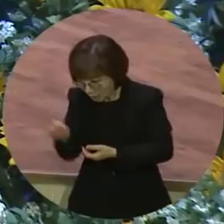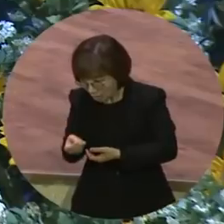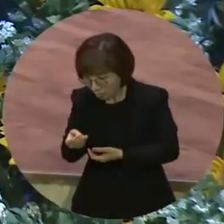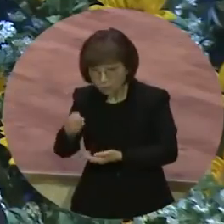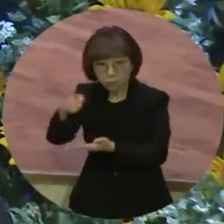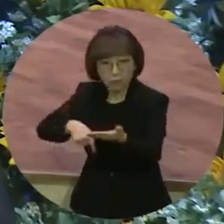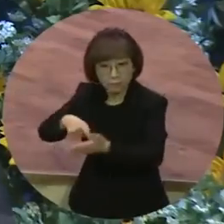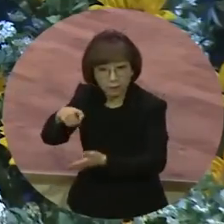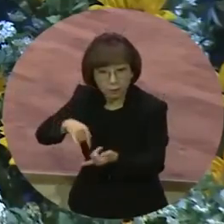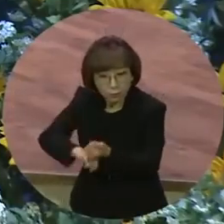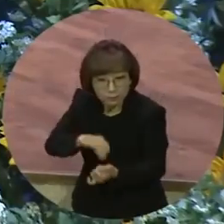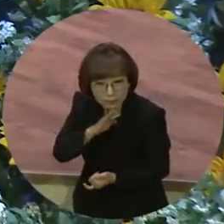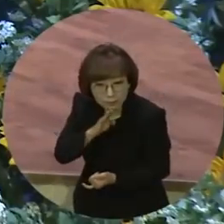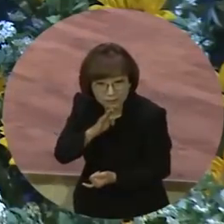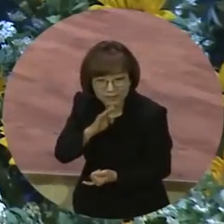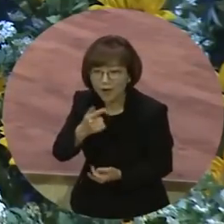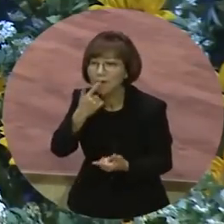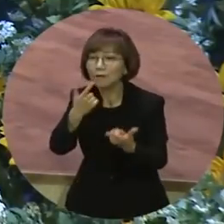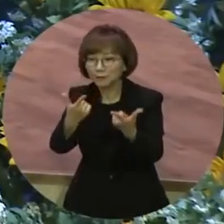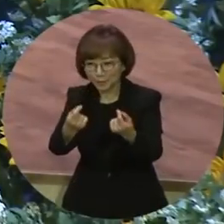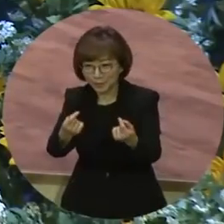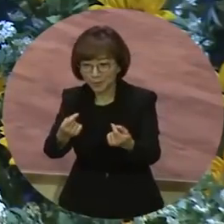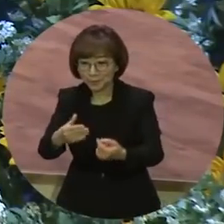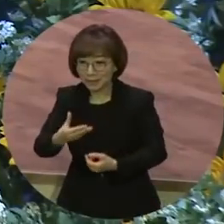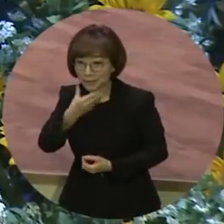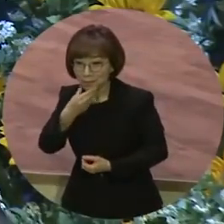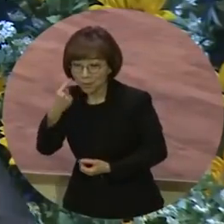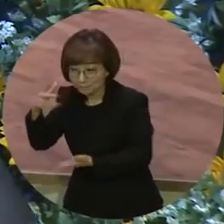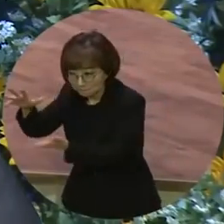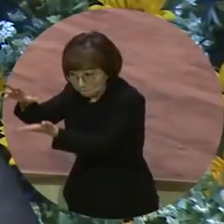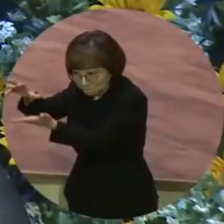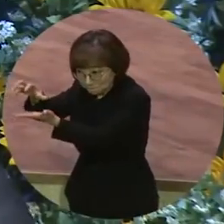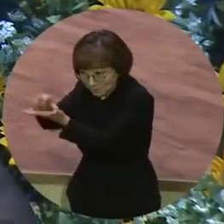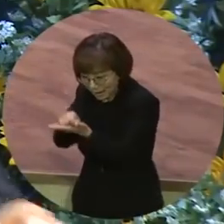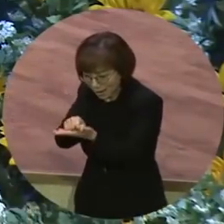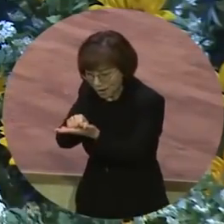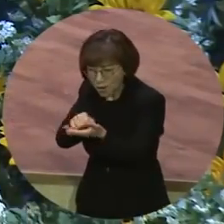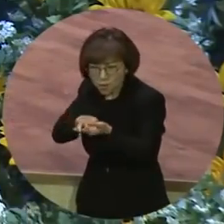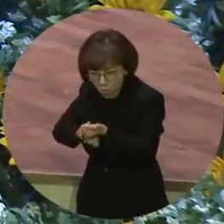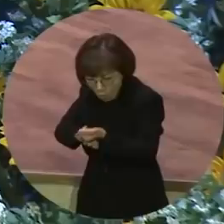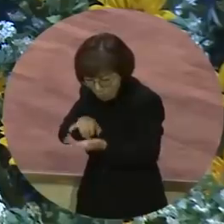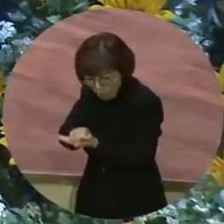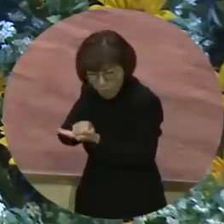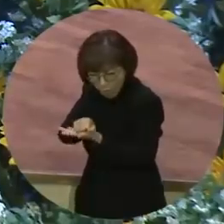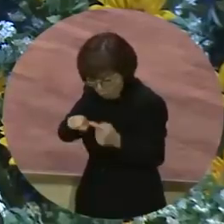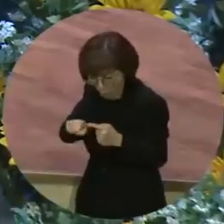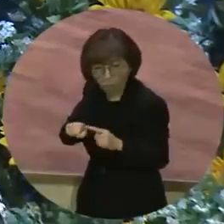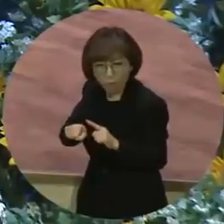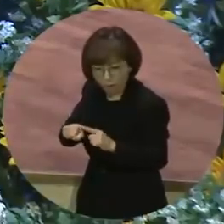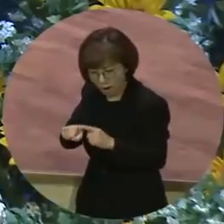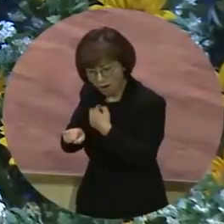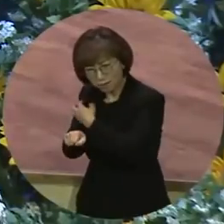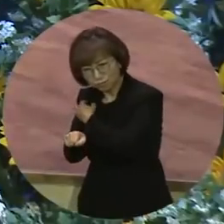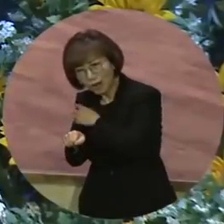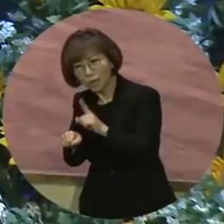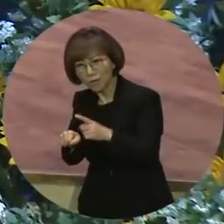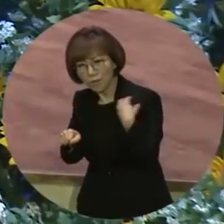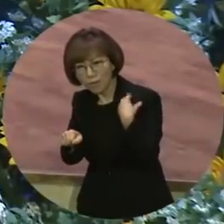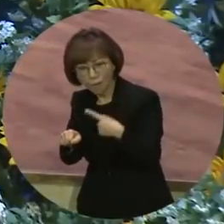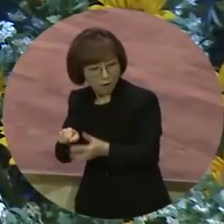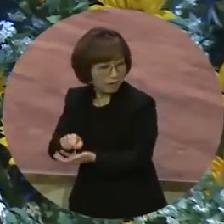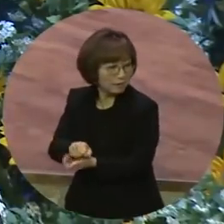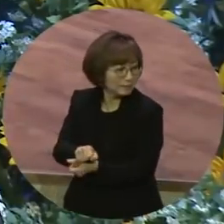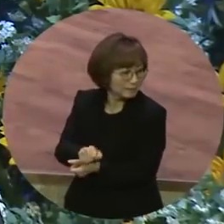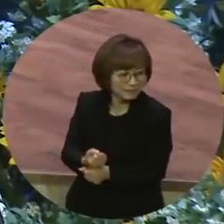바울은 복음에 대해서 이런 빚진 자 의식을 가지고 살았어요. 빚진자 의식. 그렇다면 왜 복음에 대해서